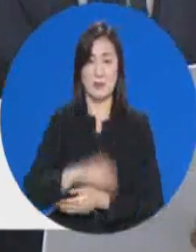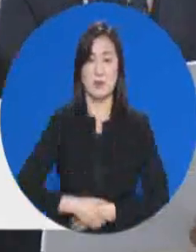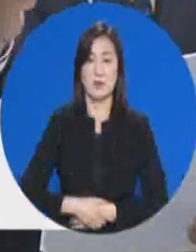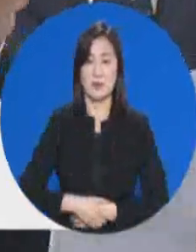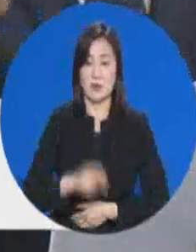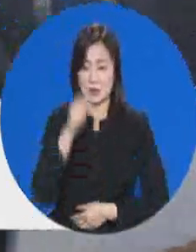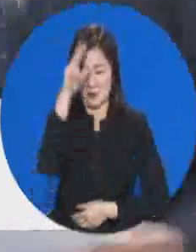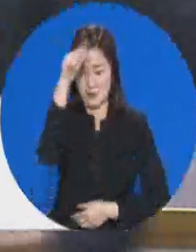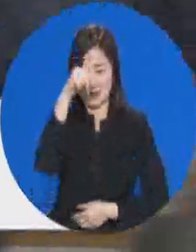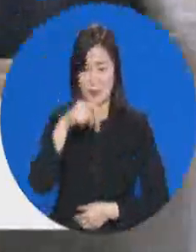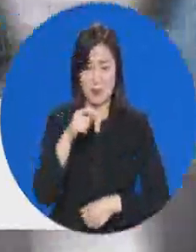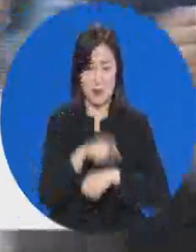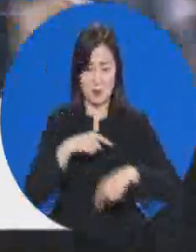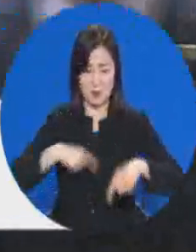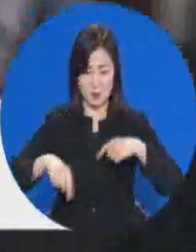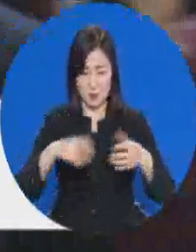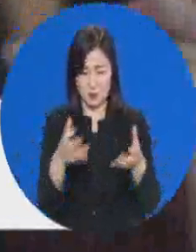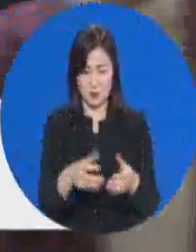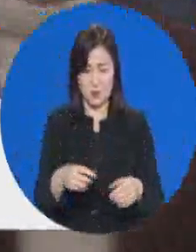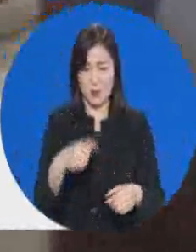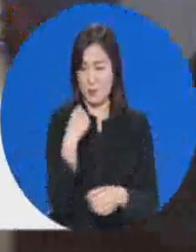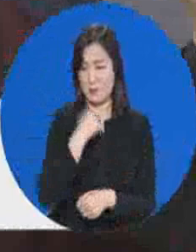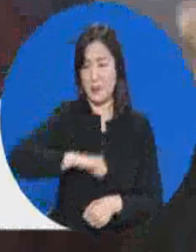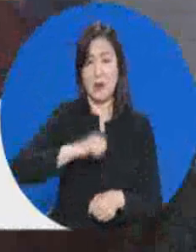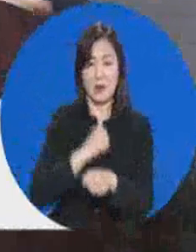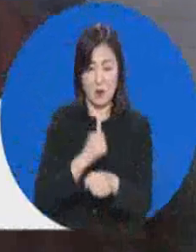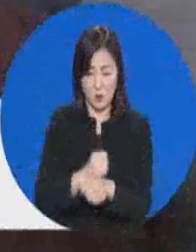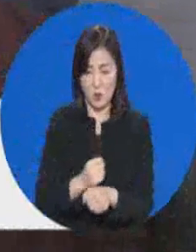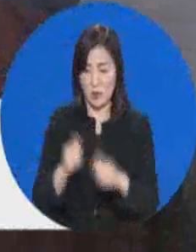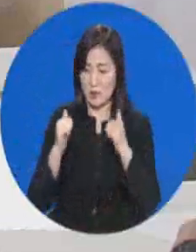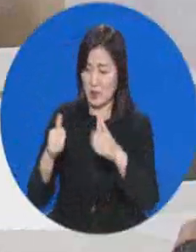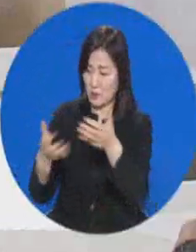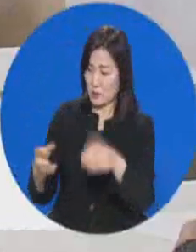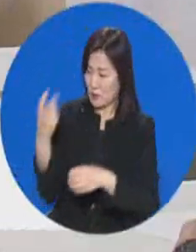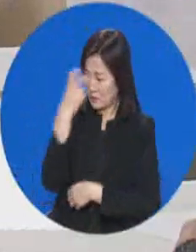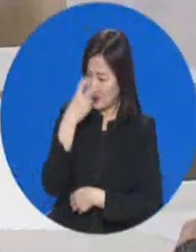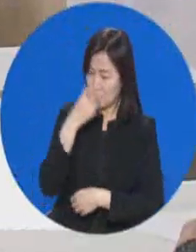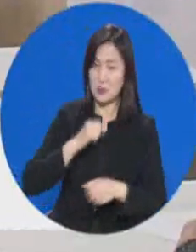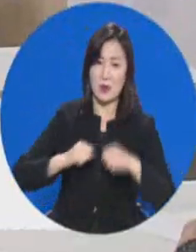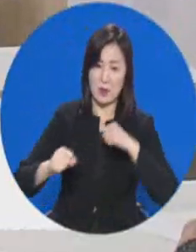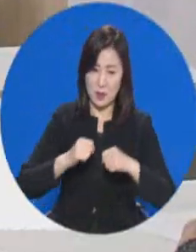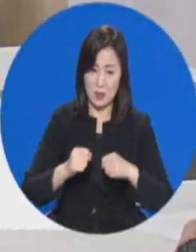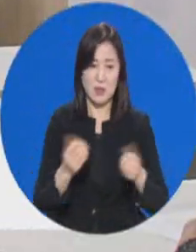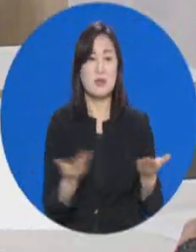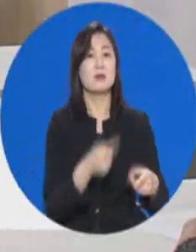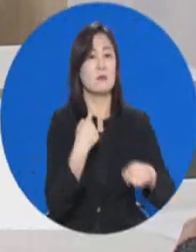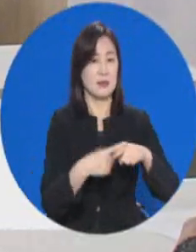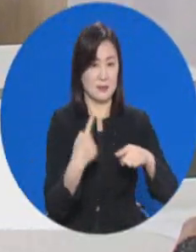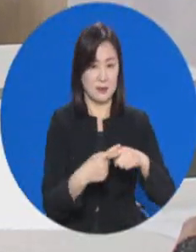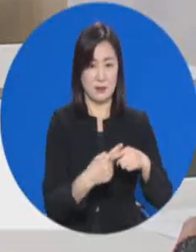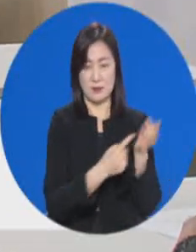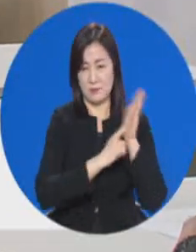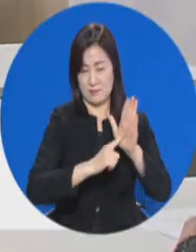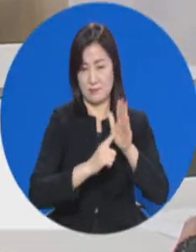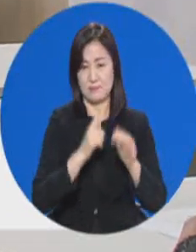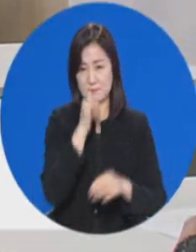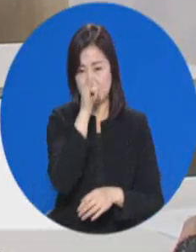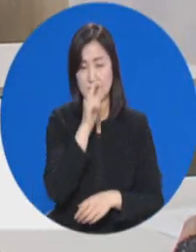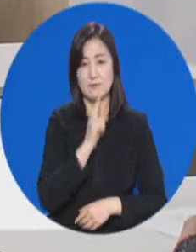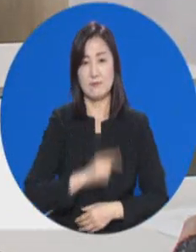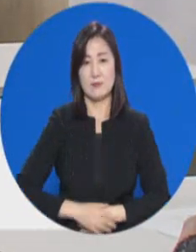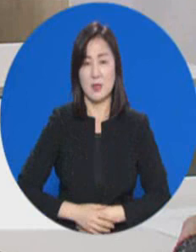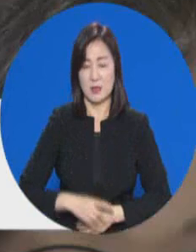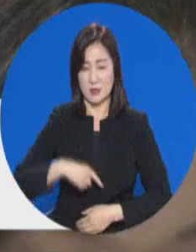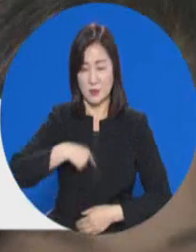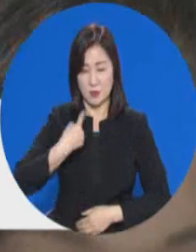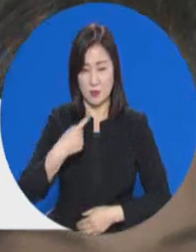검찰이 행정부 지휘체계를 무너뜨리고 사법기관을 사실상 사찰한 행위마저 합법적 직무행위로 주장하고 있다면서